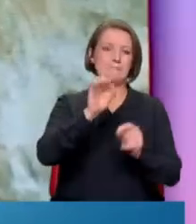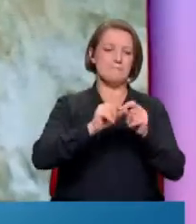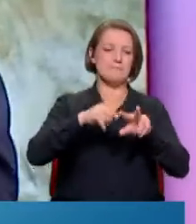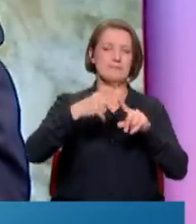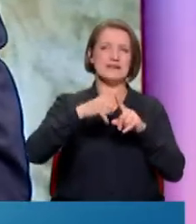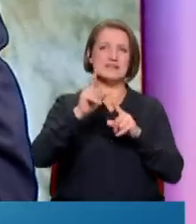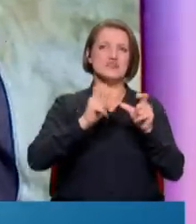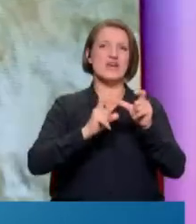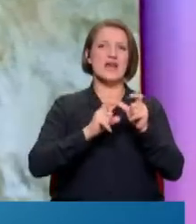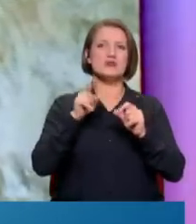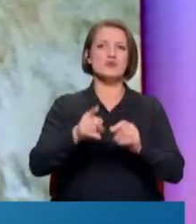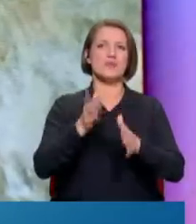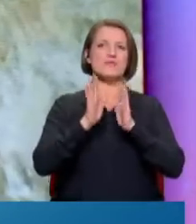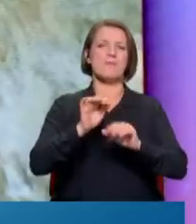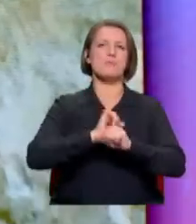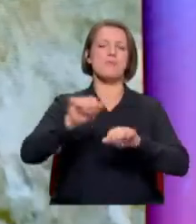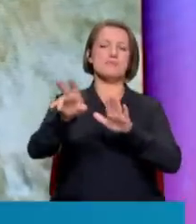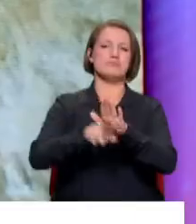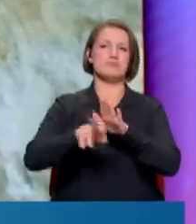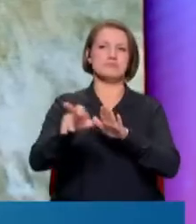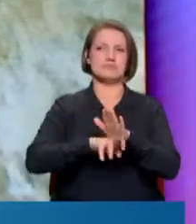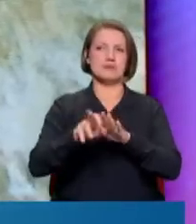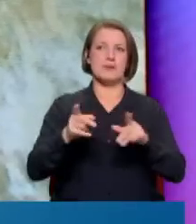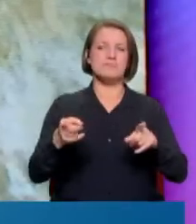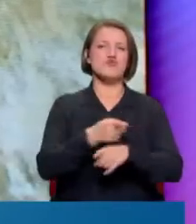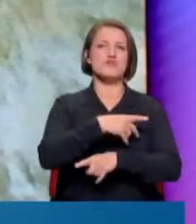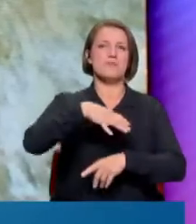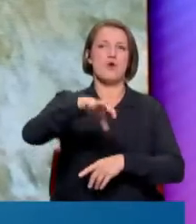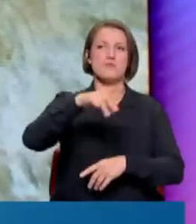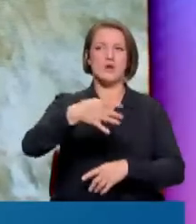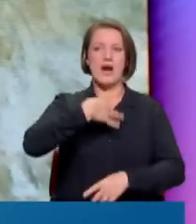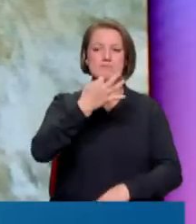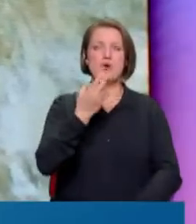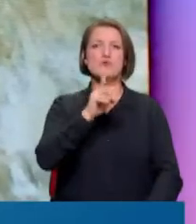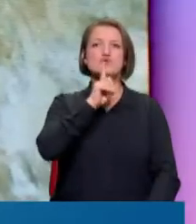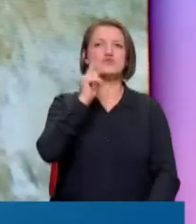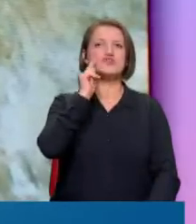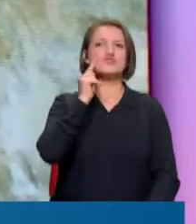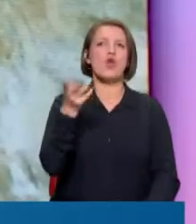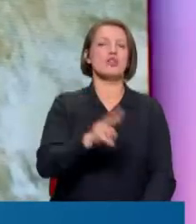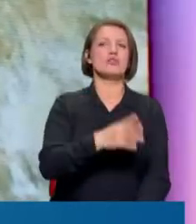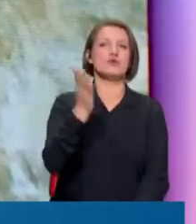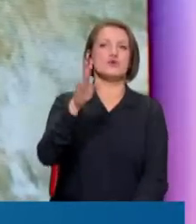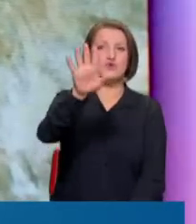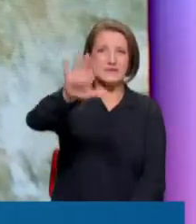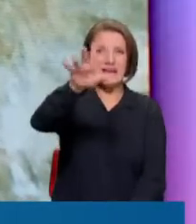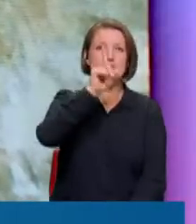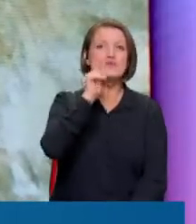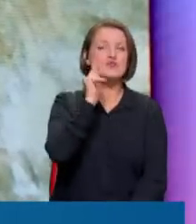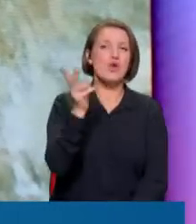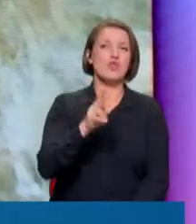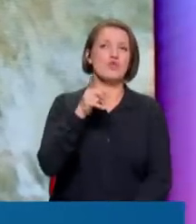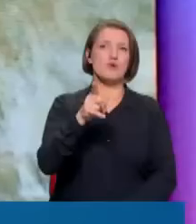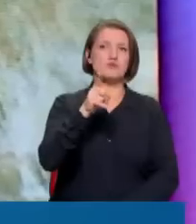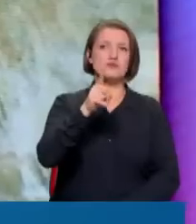şeria'da şu anda sürekli bombalıyor Batı şeria'nın çeşitli bölgelerini bu haber olmuyor 100 kişi öldü Batı şeria'da şurada